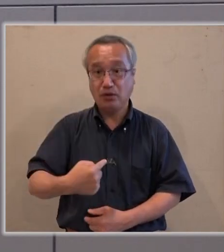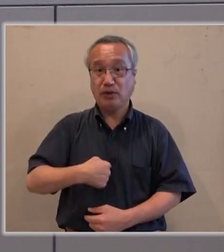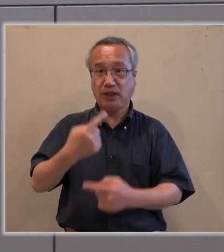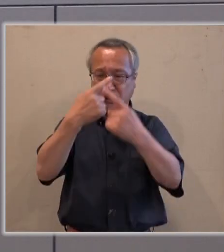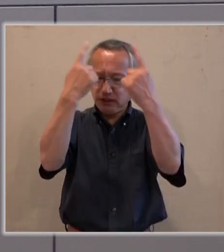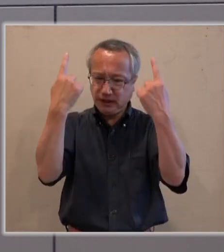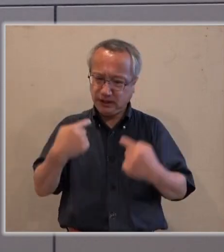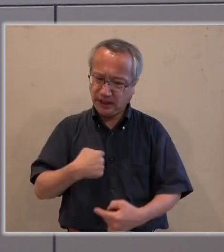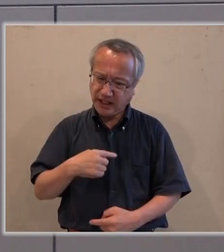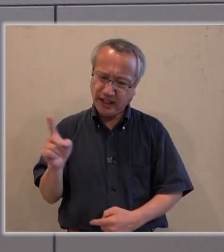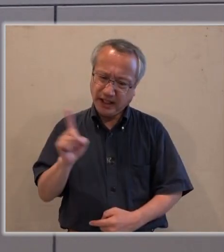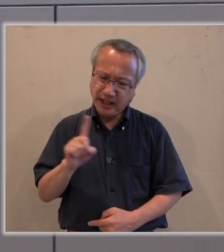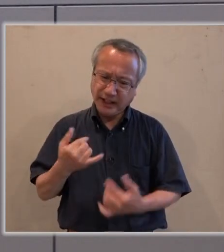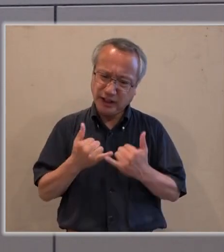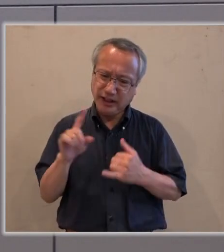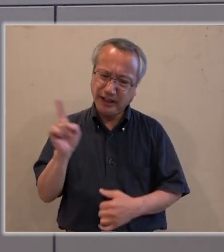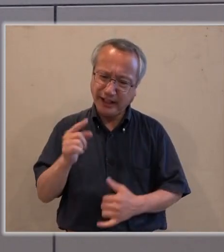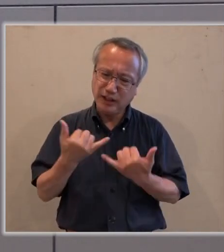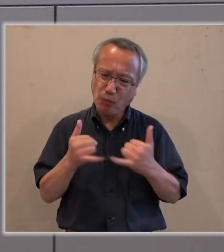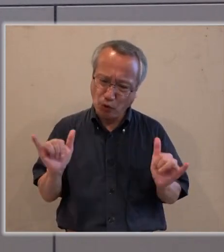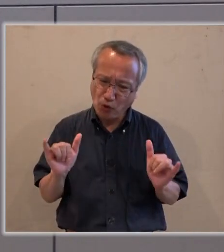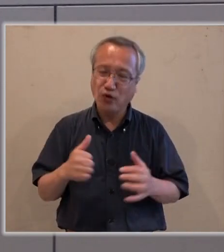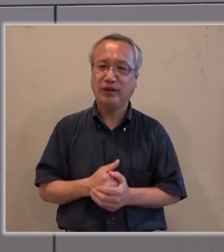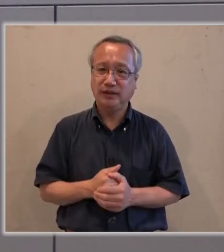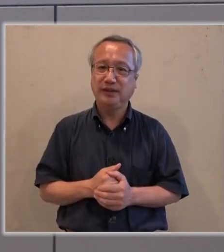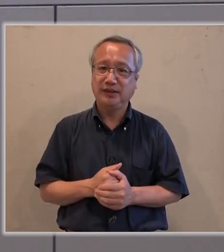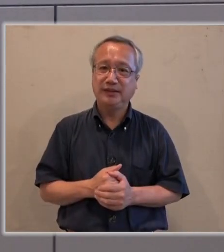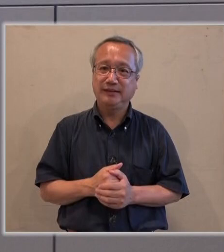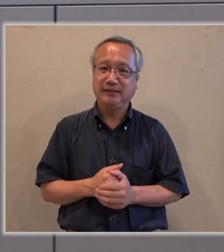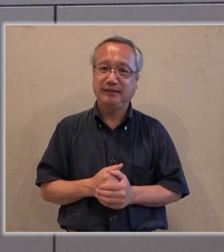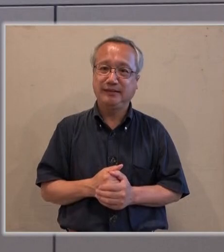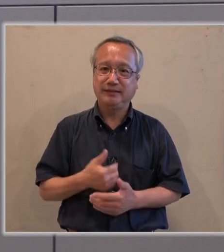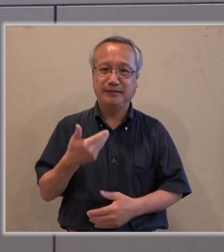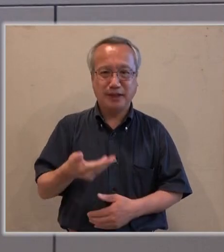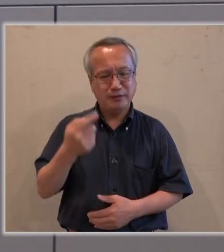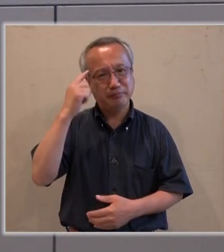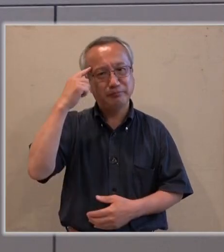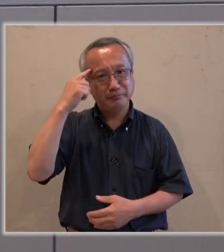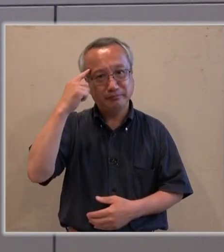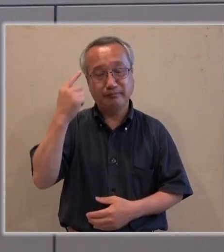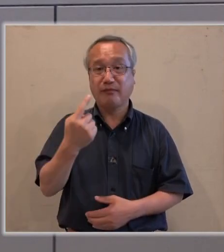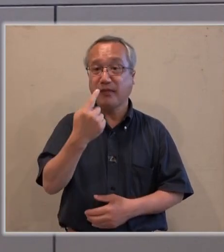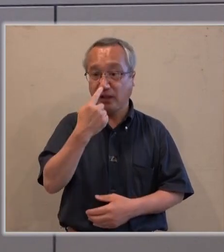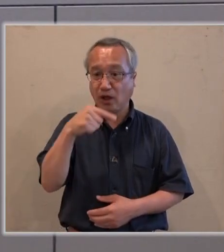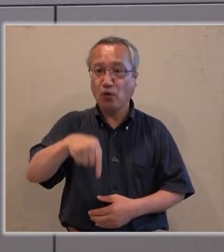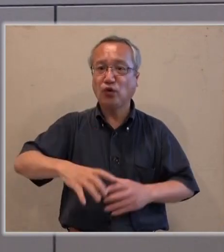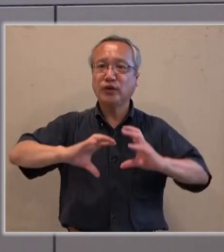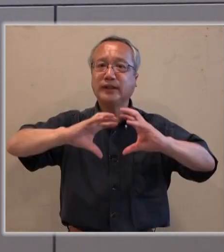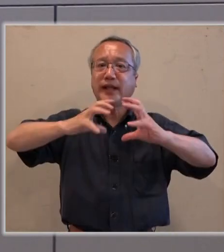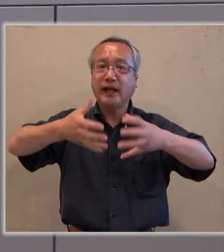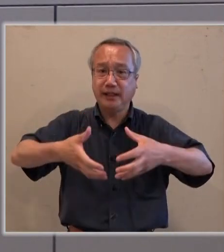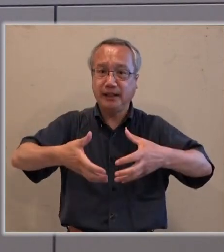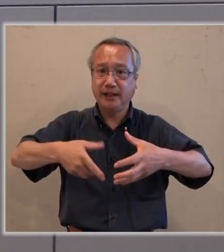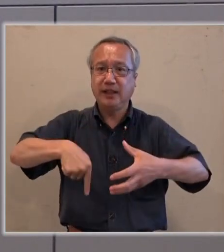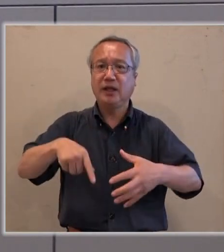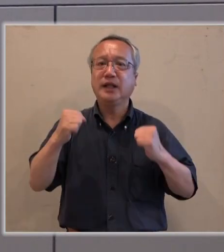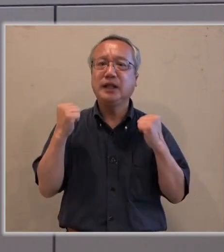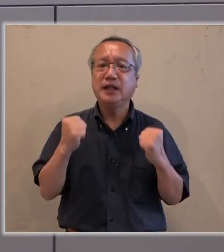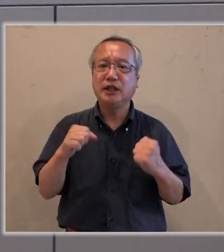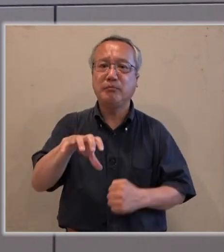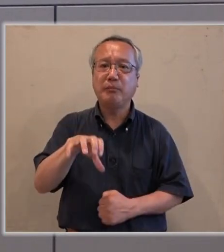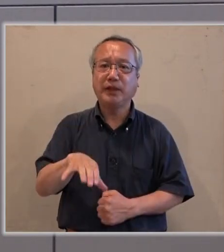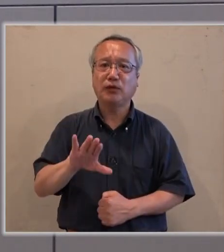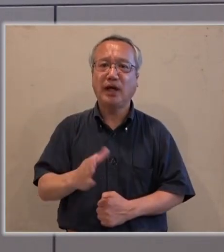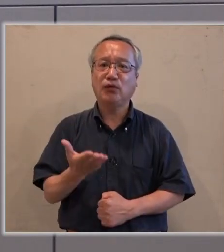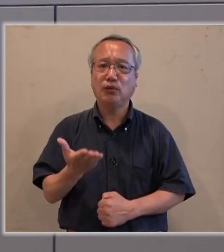って何者なんだろう、私ってこの世界に、この世の中に居場所があるのかな、